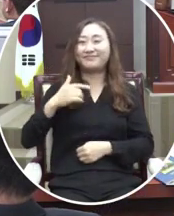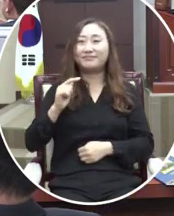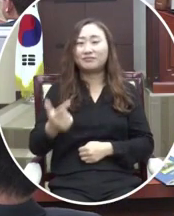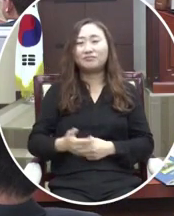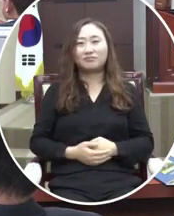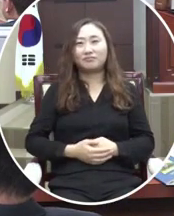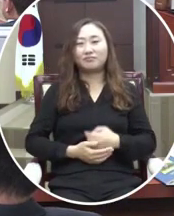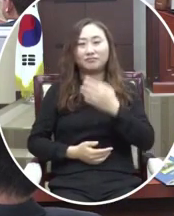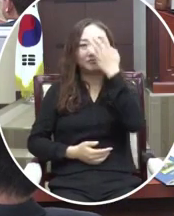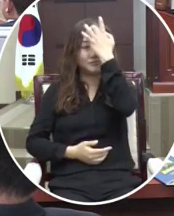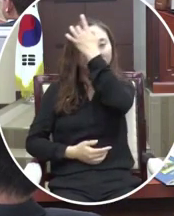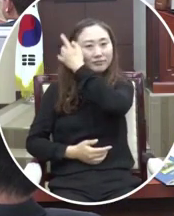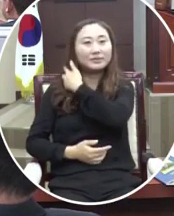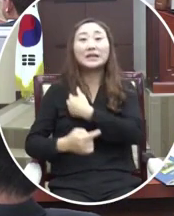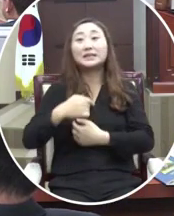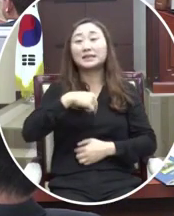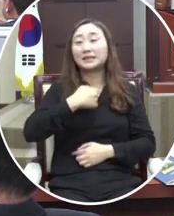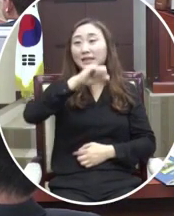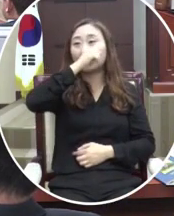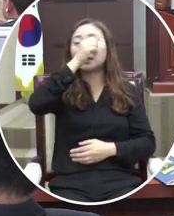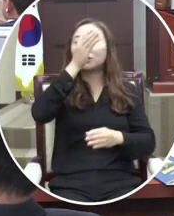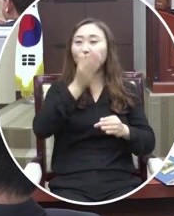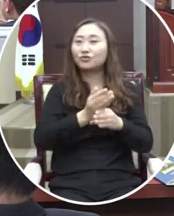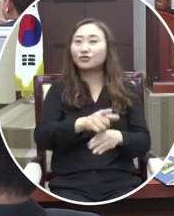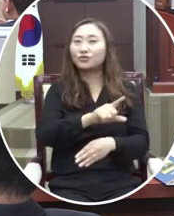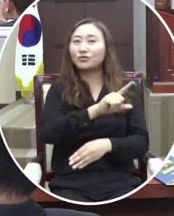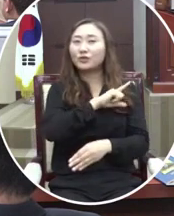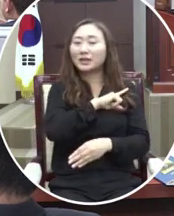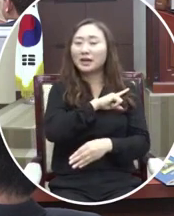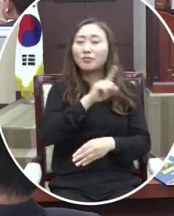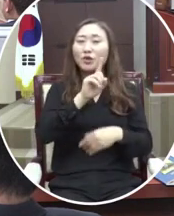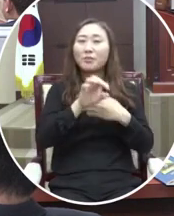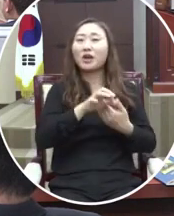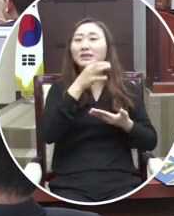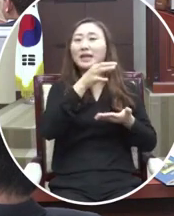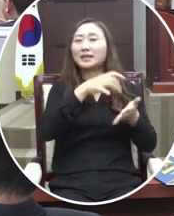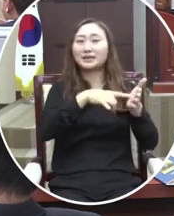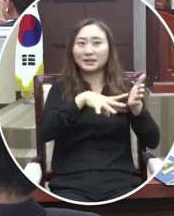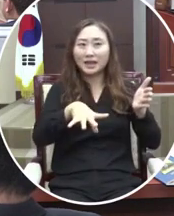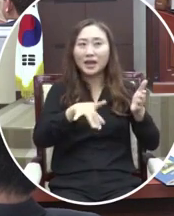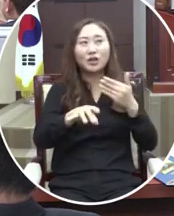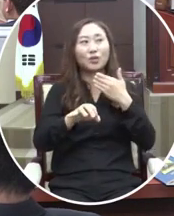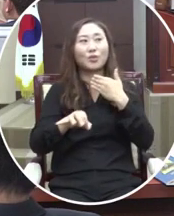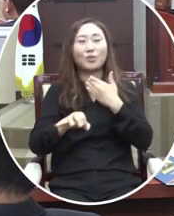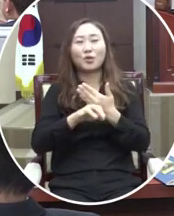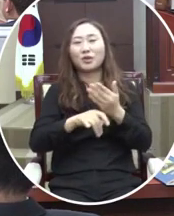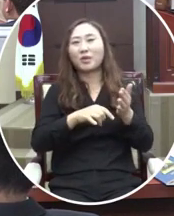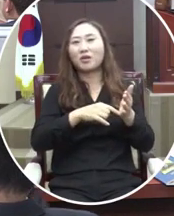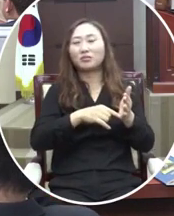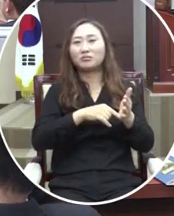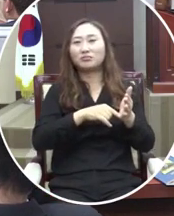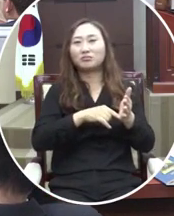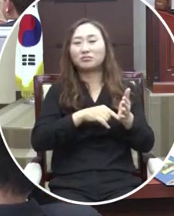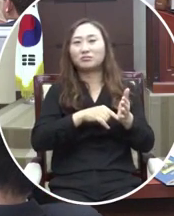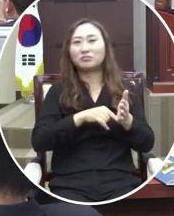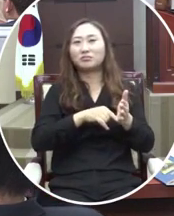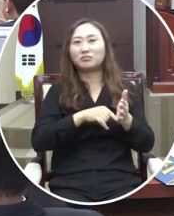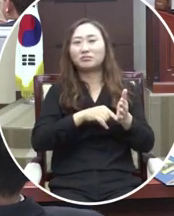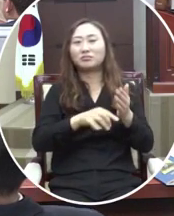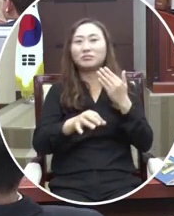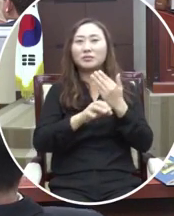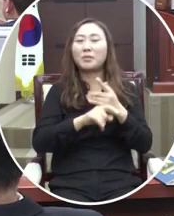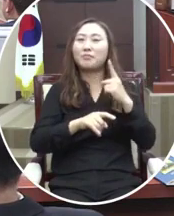않습니다 자체 재원 중 가장 큰 몫을 차지하는 재산세가 고금리와 거래량 축소로